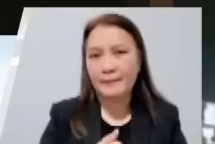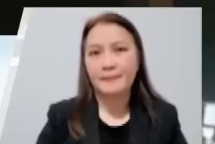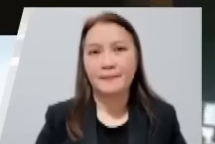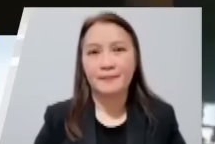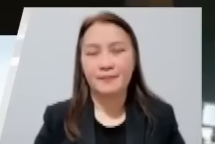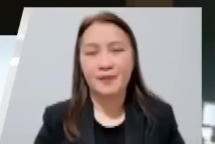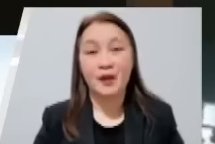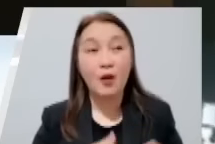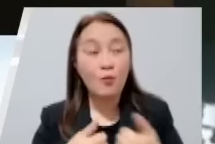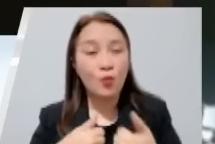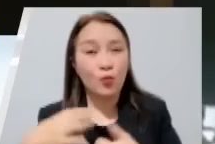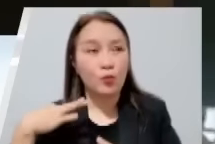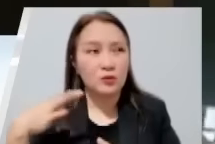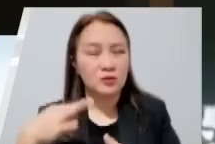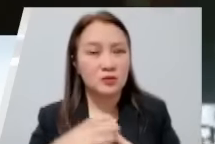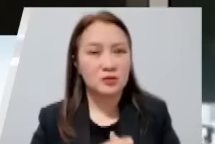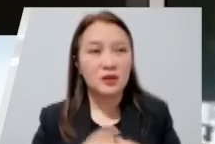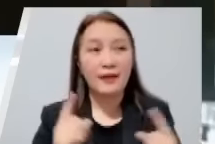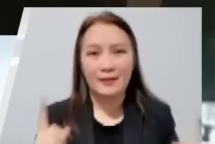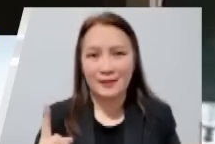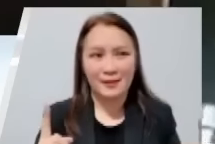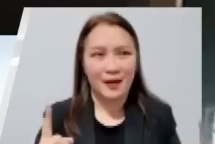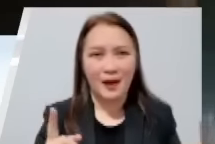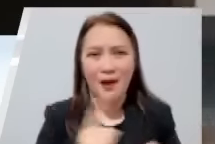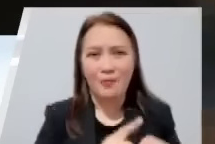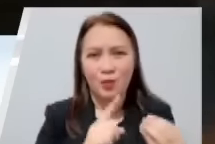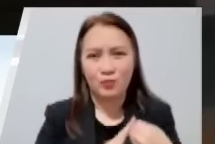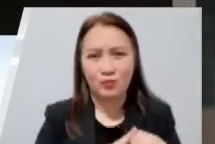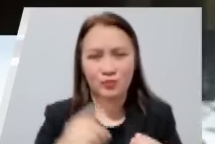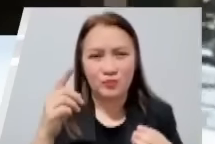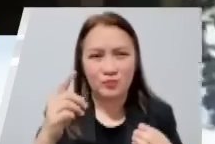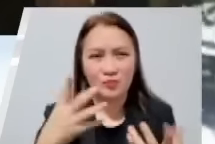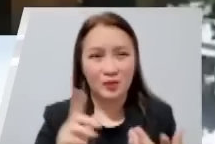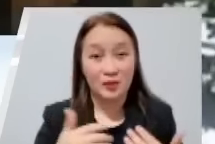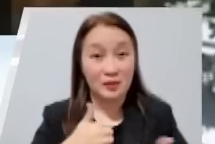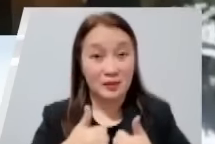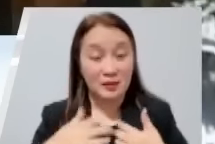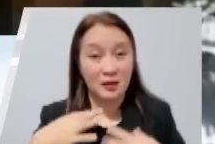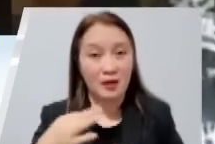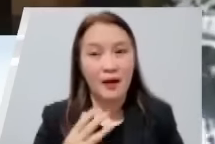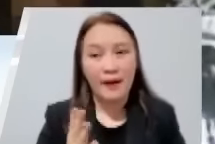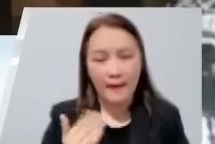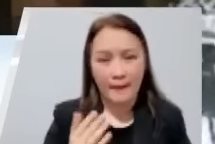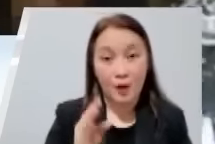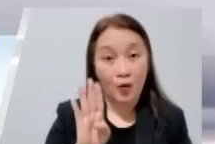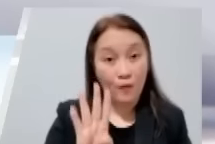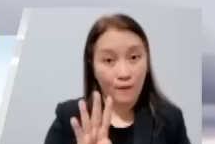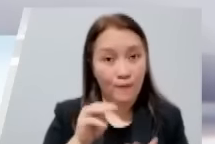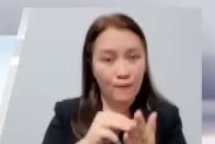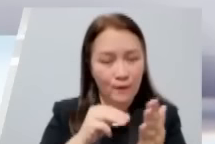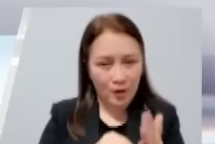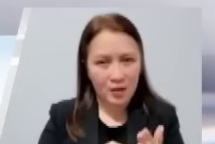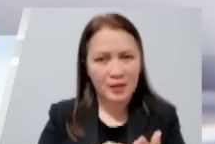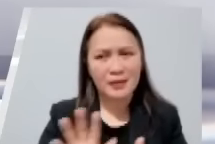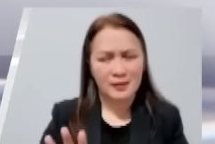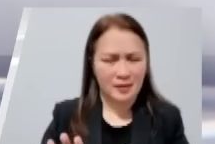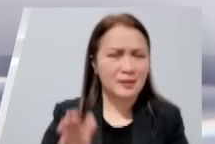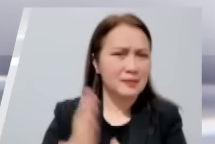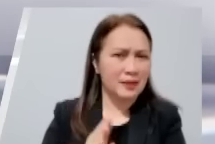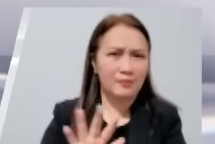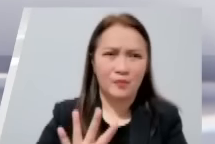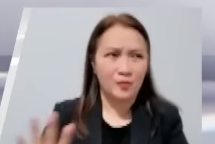Gulyas. Sabi ng alkalde, hiningan umano siya ng suspect ng 4 milyong piso para iurong ang kanyang kandidatura. Let me be clear, a